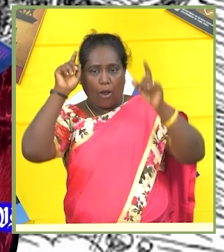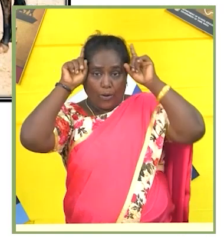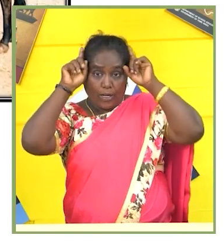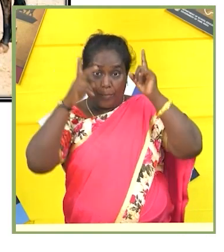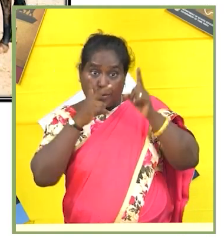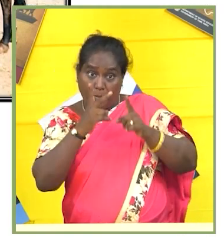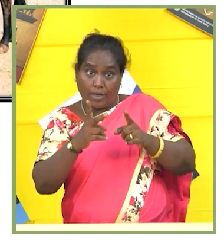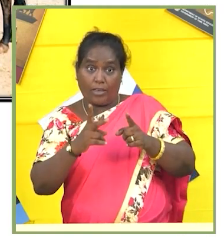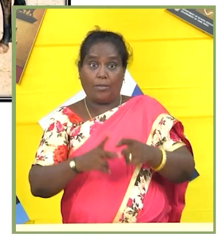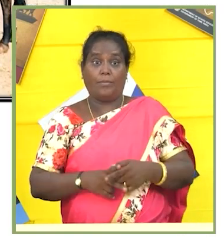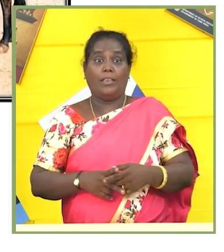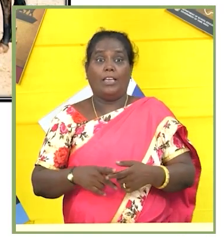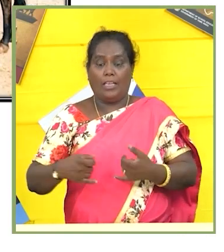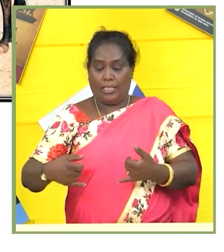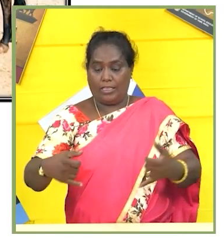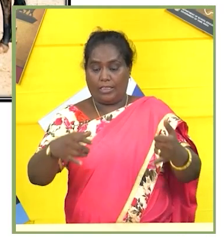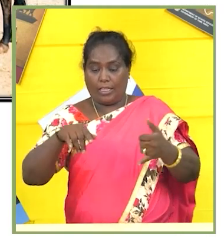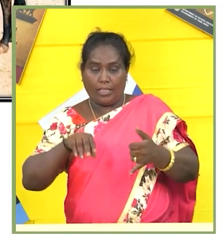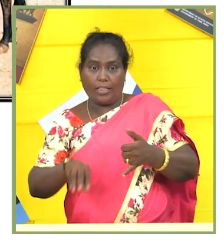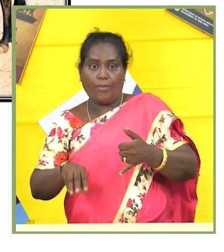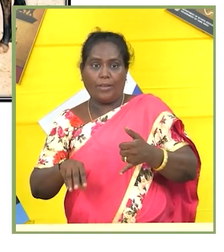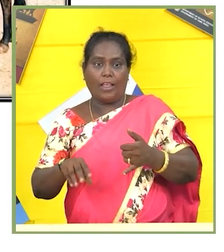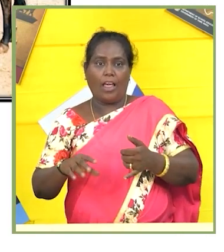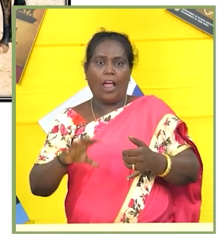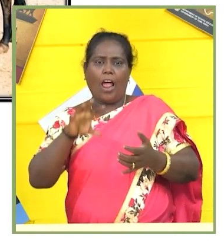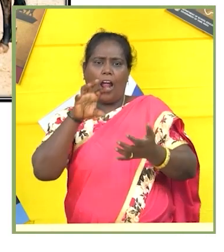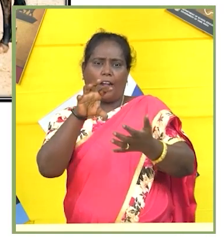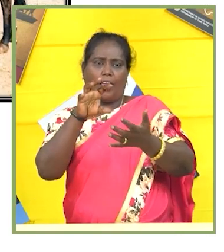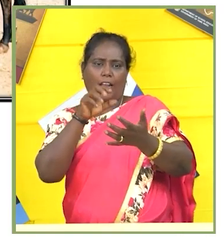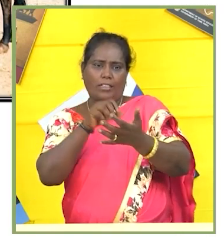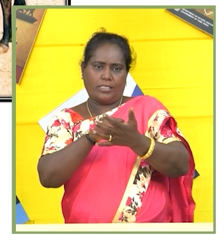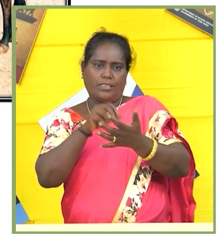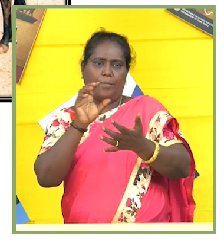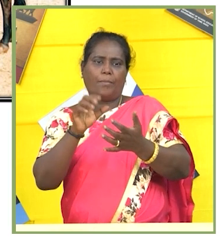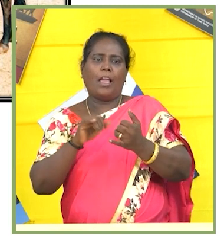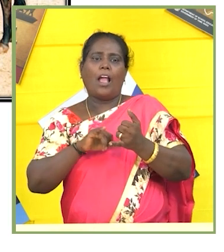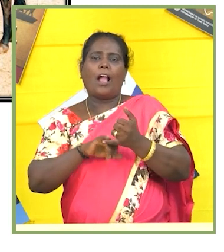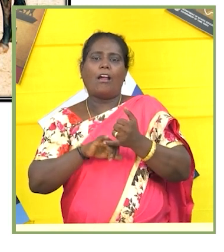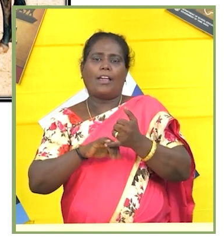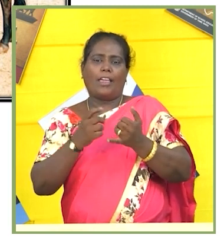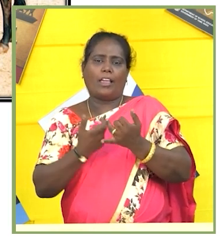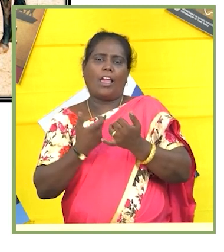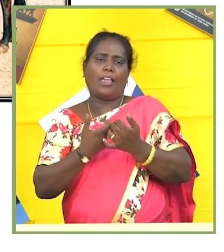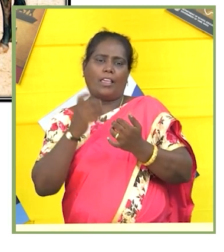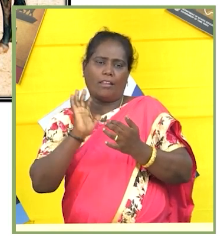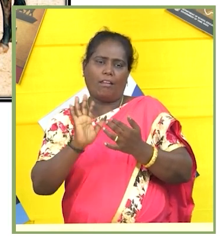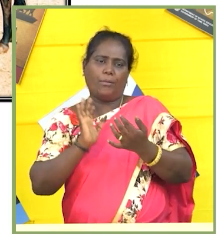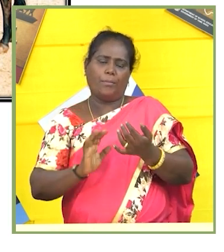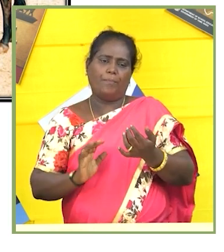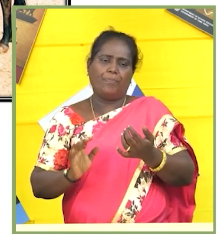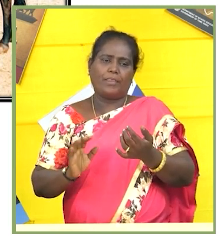பெற்ற காங்கயம் காளைகளை பற்றிய ஒரு சில தகவல்களை இங்கே காணலாம். தென்னிந்தியாவின் அடையாள